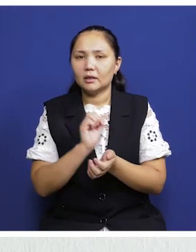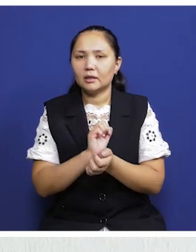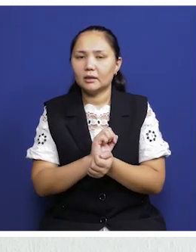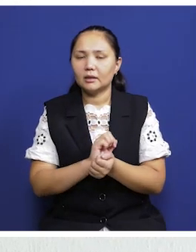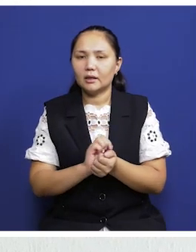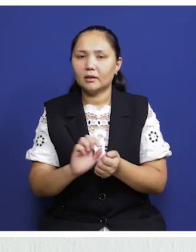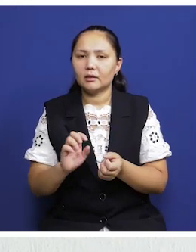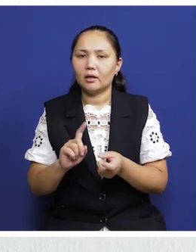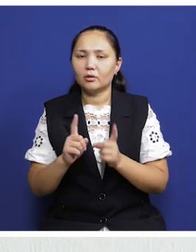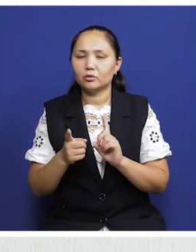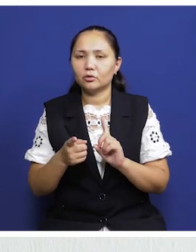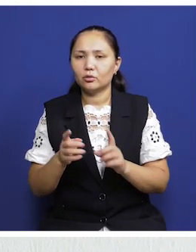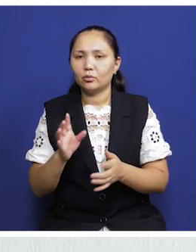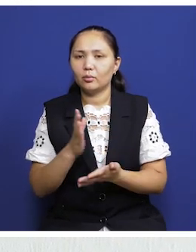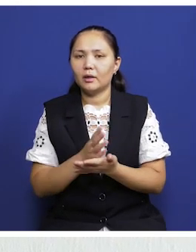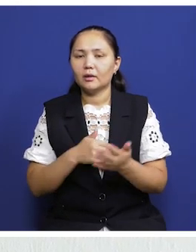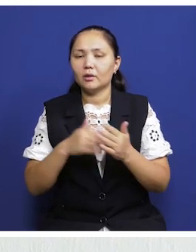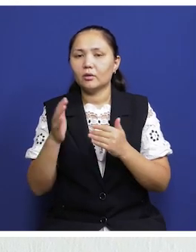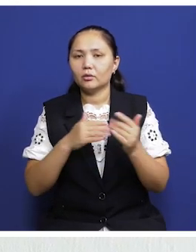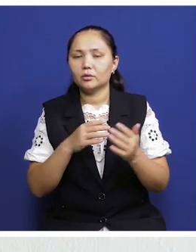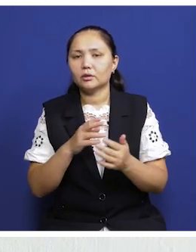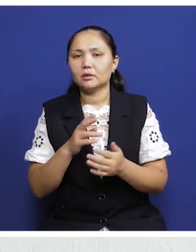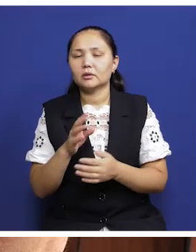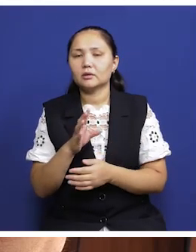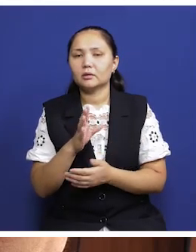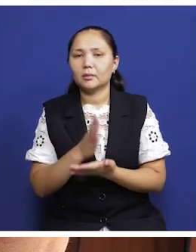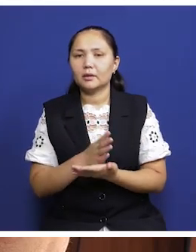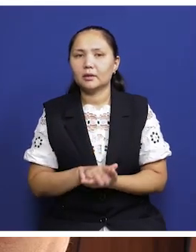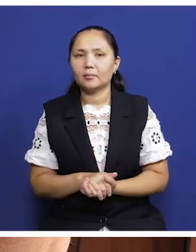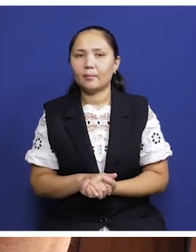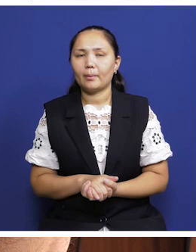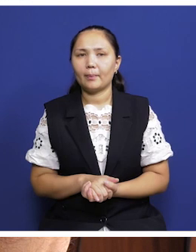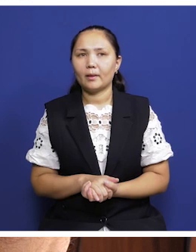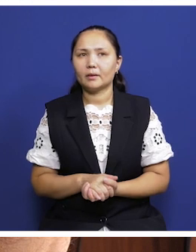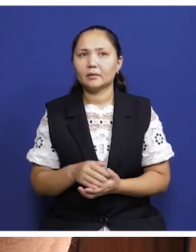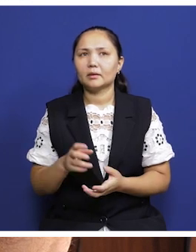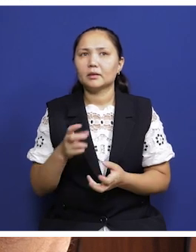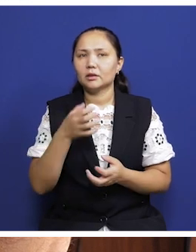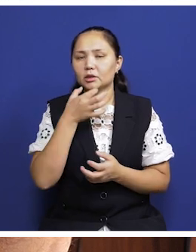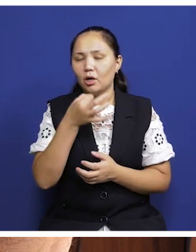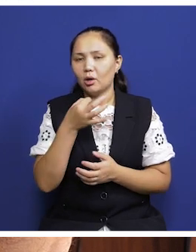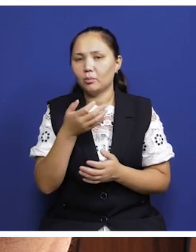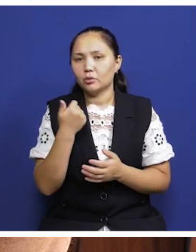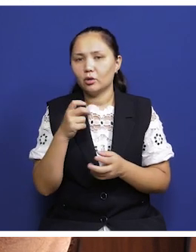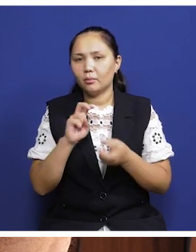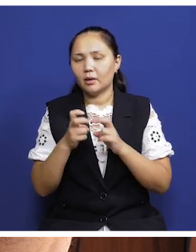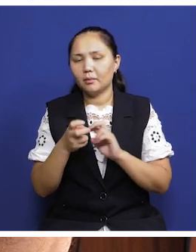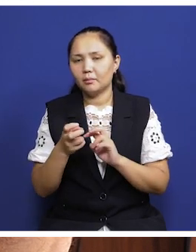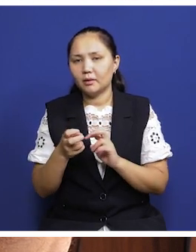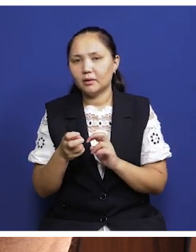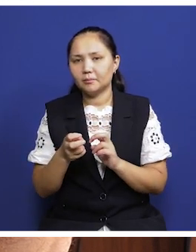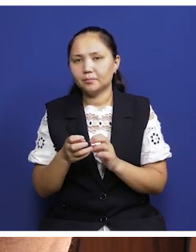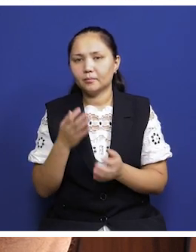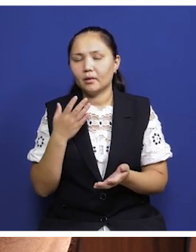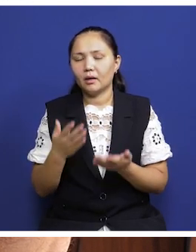Дегенмен қолданыстағы полигонның да іске жарап тұрғанын жеткізді. Ал енді шешілмей тұрған проблемалар енді